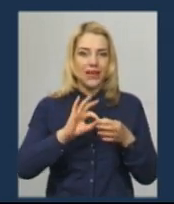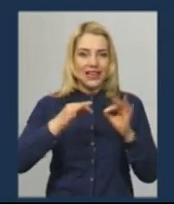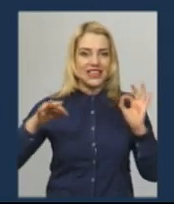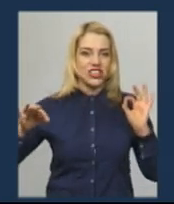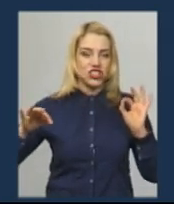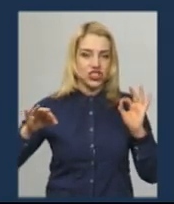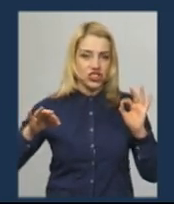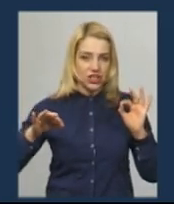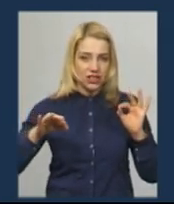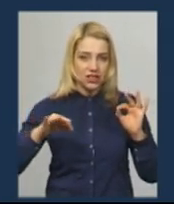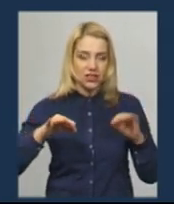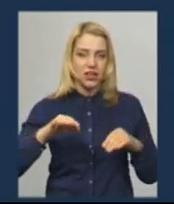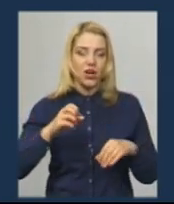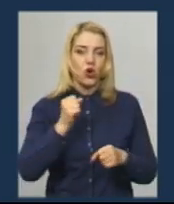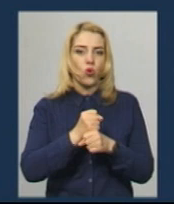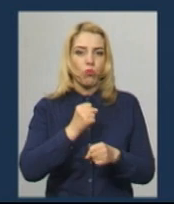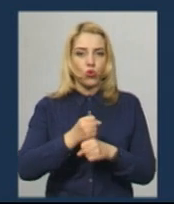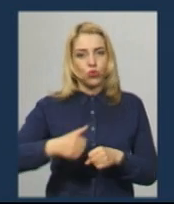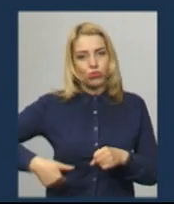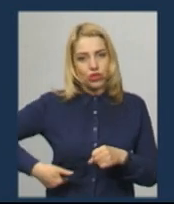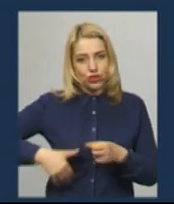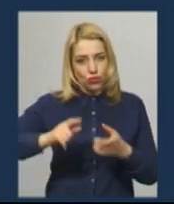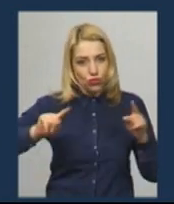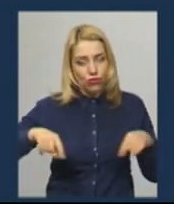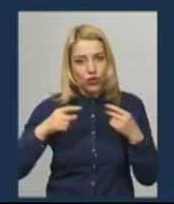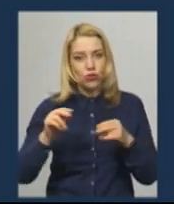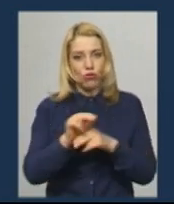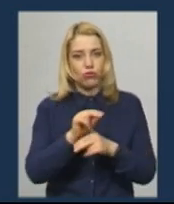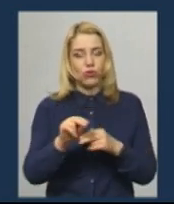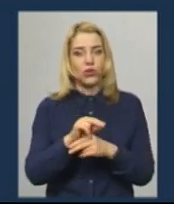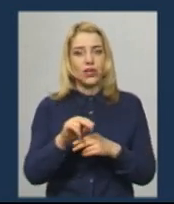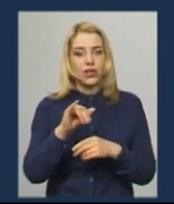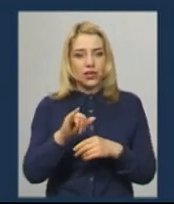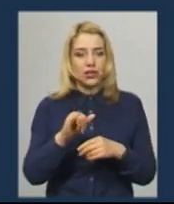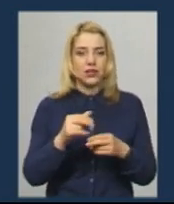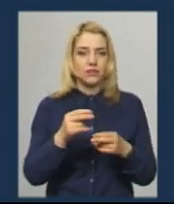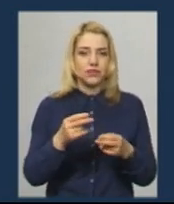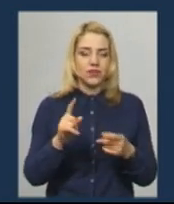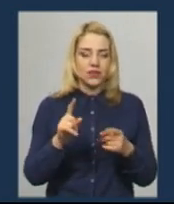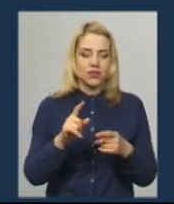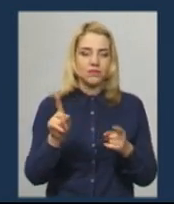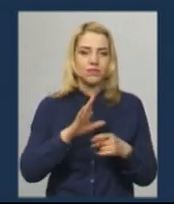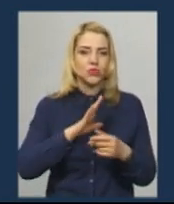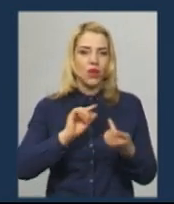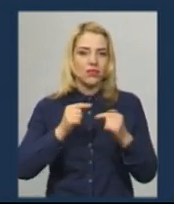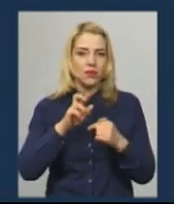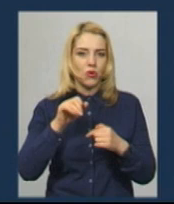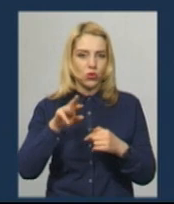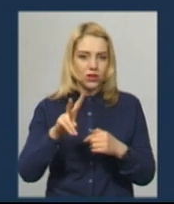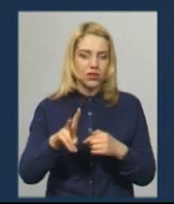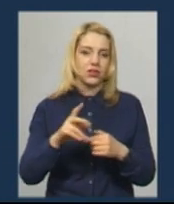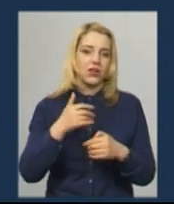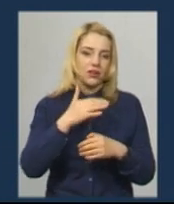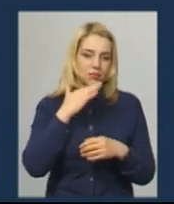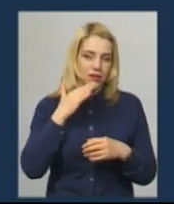відновлюють роботу печінки, виводять з організму залишки антибіотиків. Далі зрозумілося, що буде